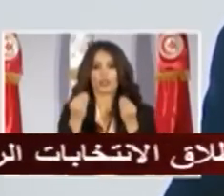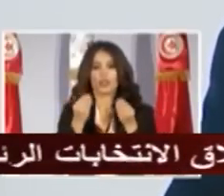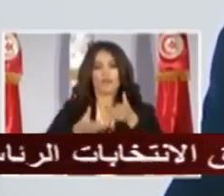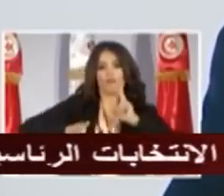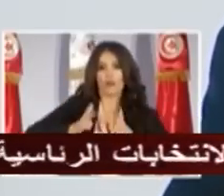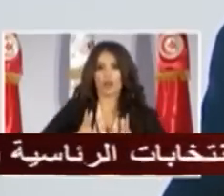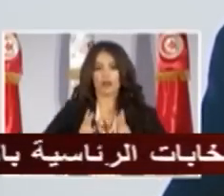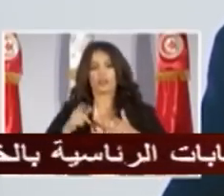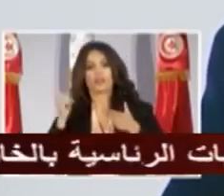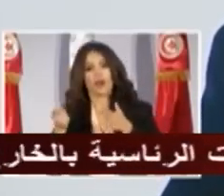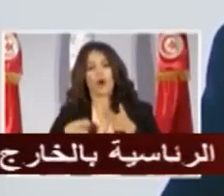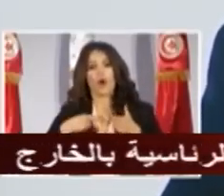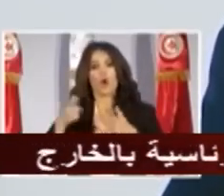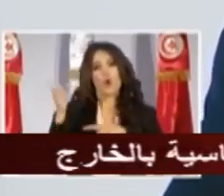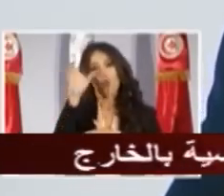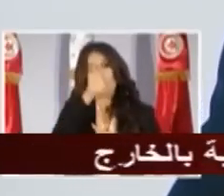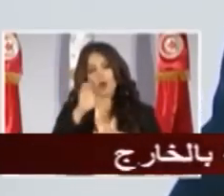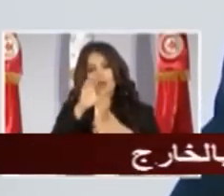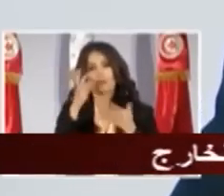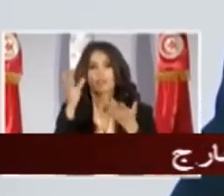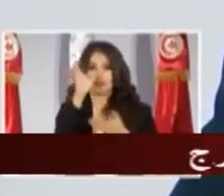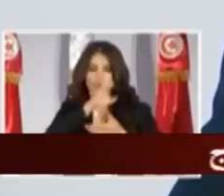وب واشنطن